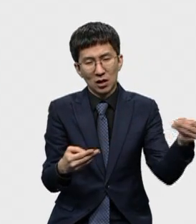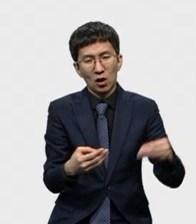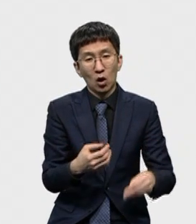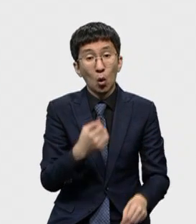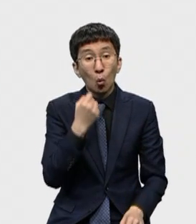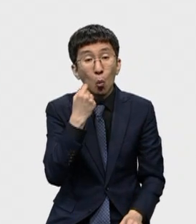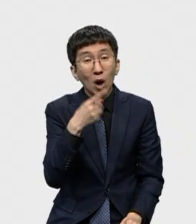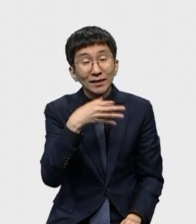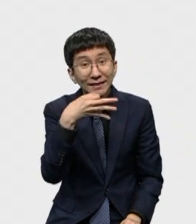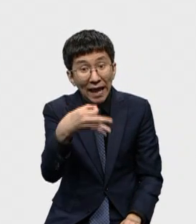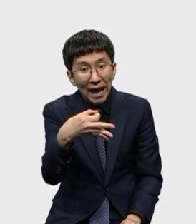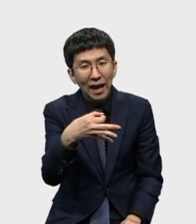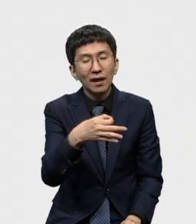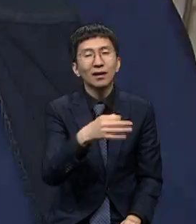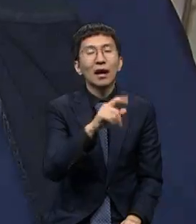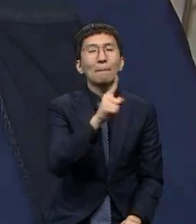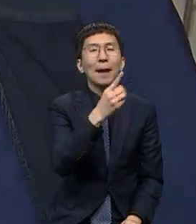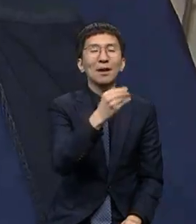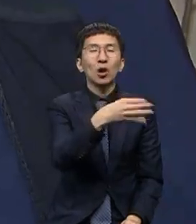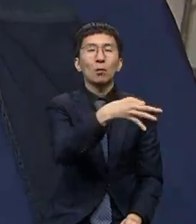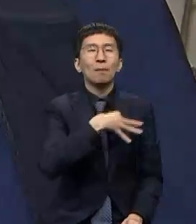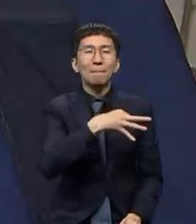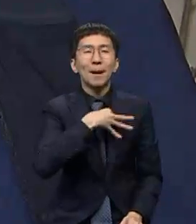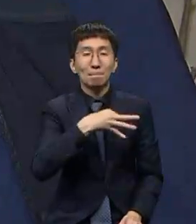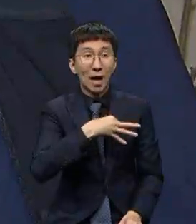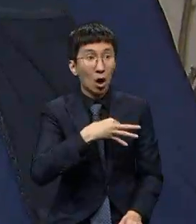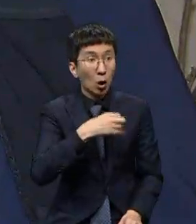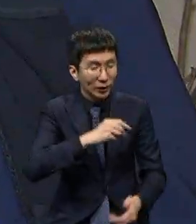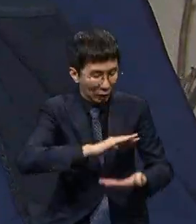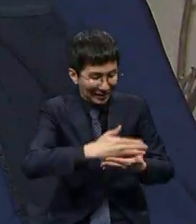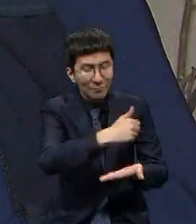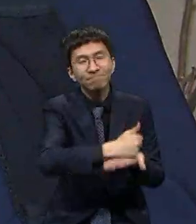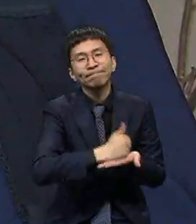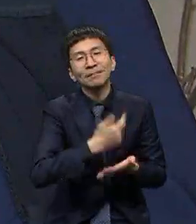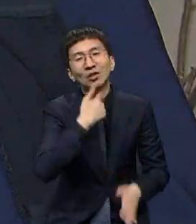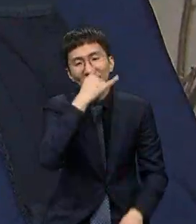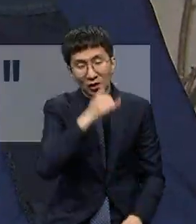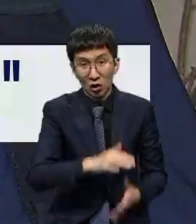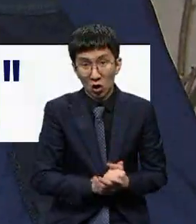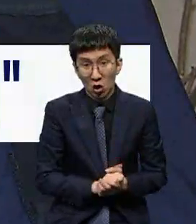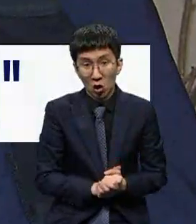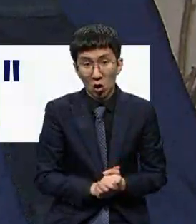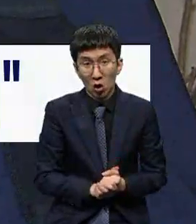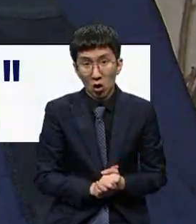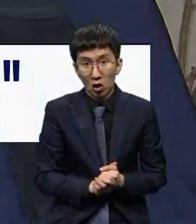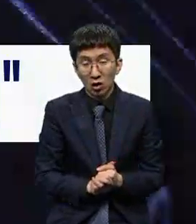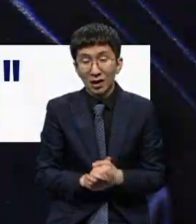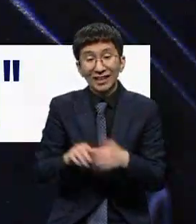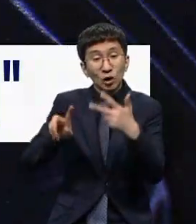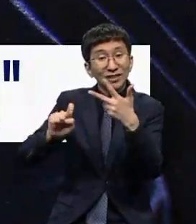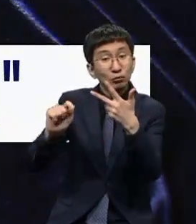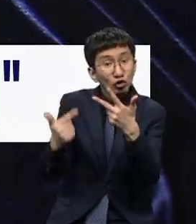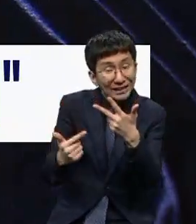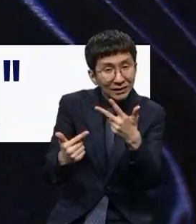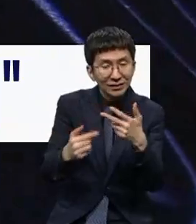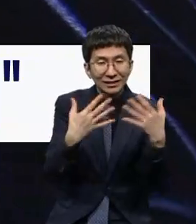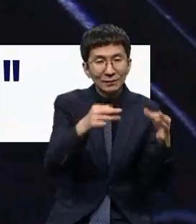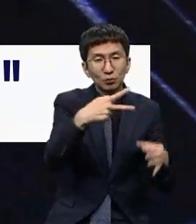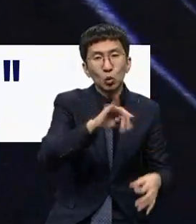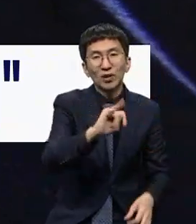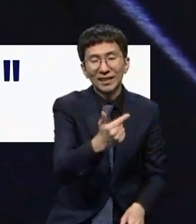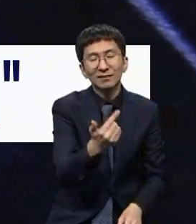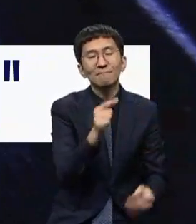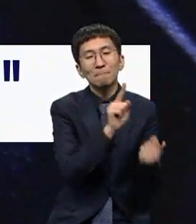받았다고 해명했습니다. 지난 16일 김종인 전 국민의힘 비대위원장과의 만남 이후 정치 행보를